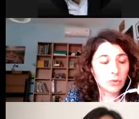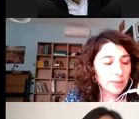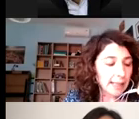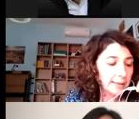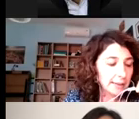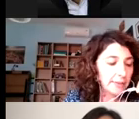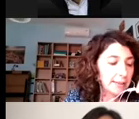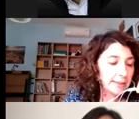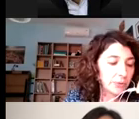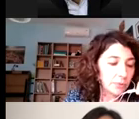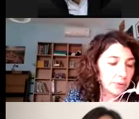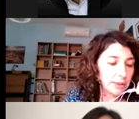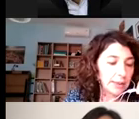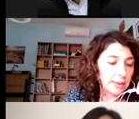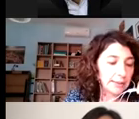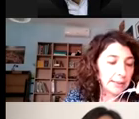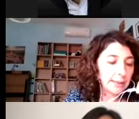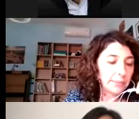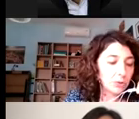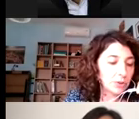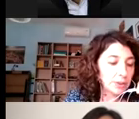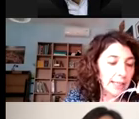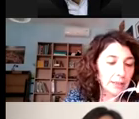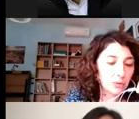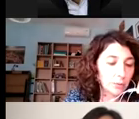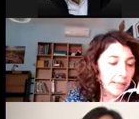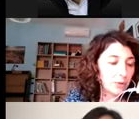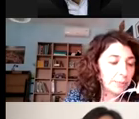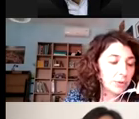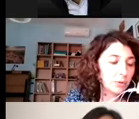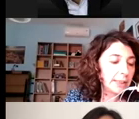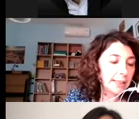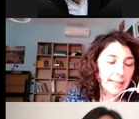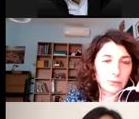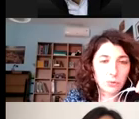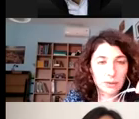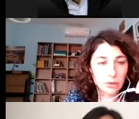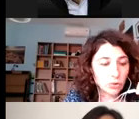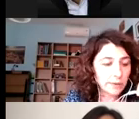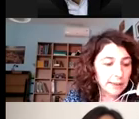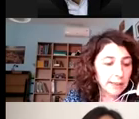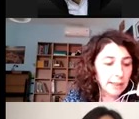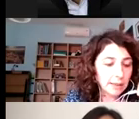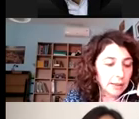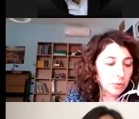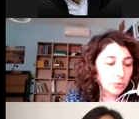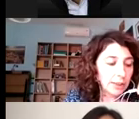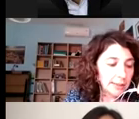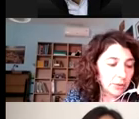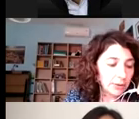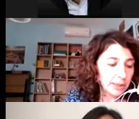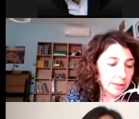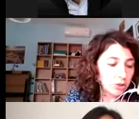nonostante diverse fonti eh sia in ambito nazionale o europeo pongono in rilievo quante giovani eh